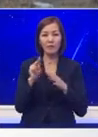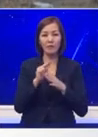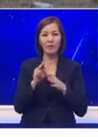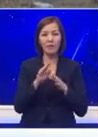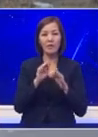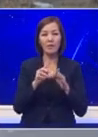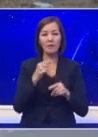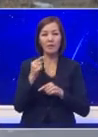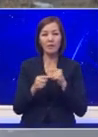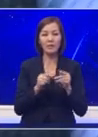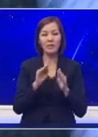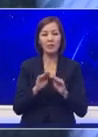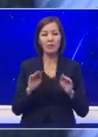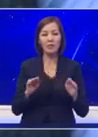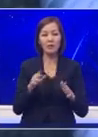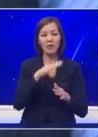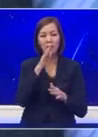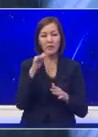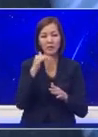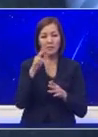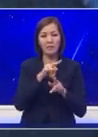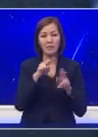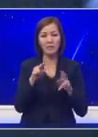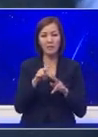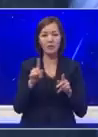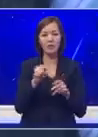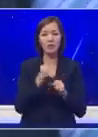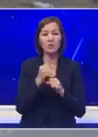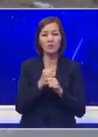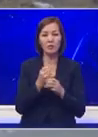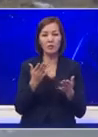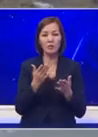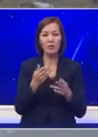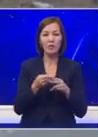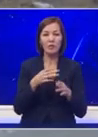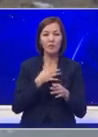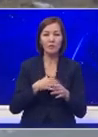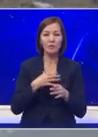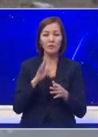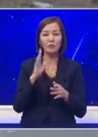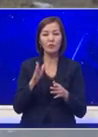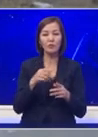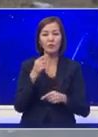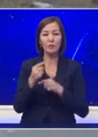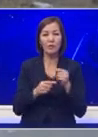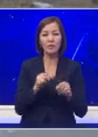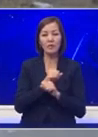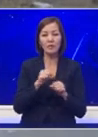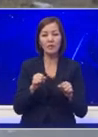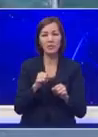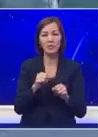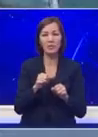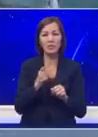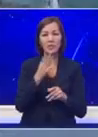подрастающего поколения родители должны следить за тем что смотрят и делают их дети это очень важно будущее поколения не должны терять